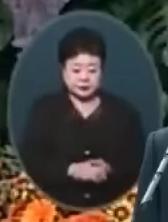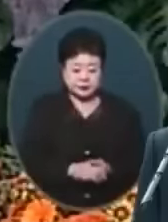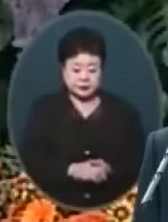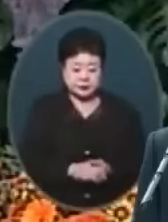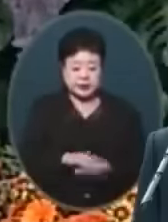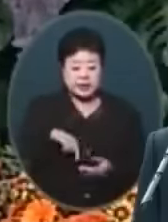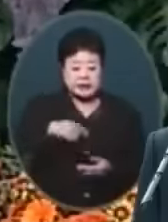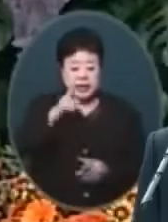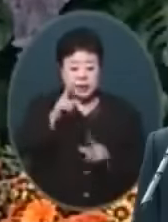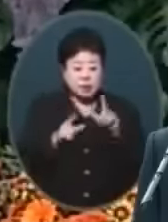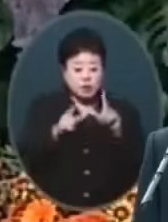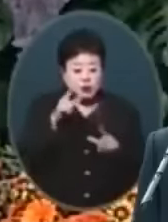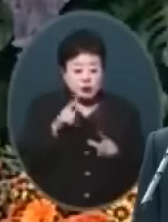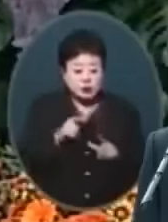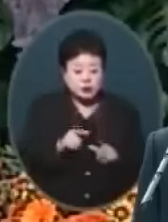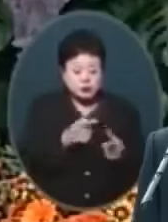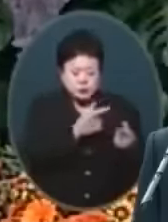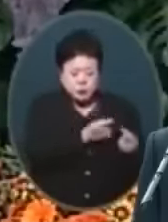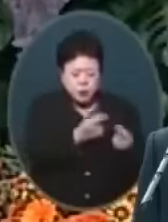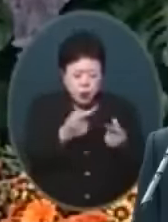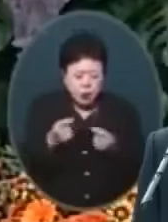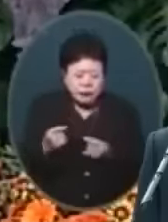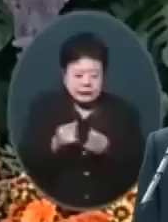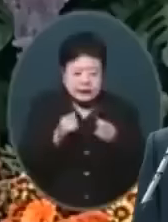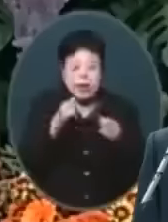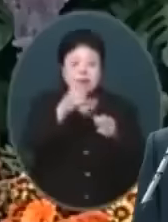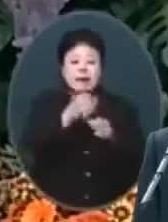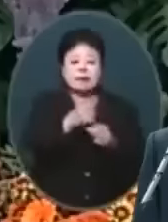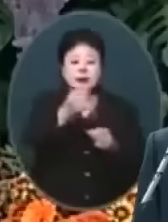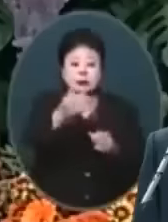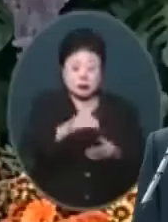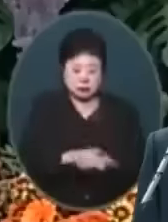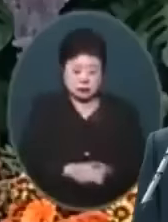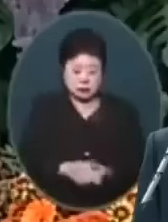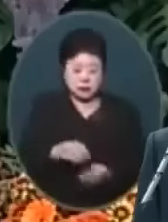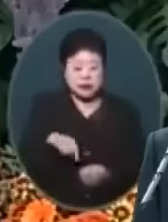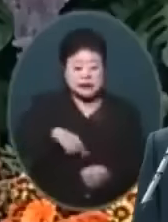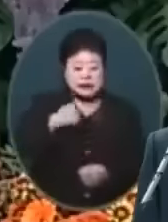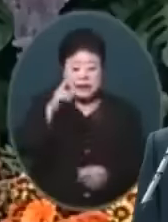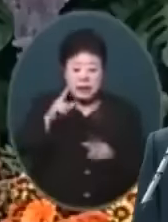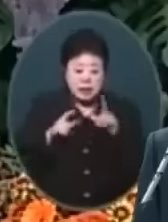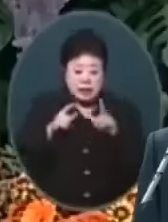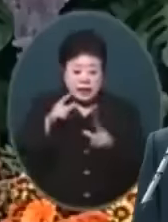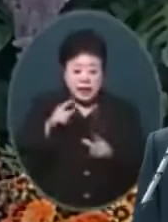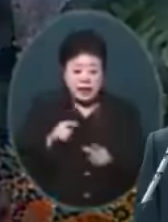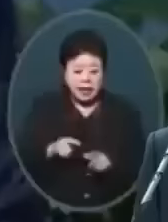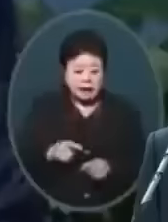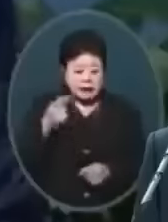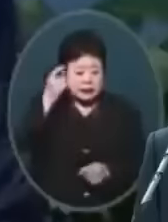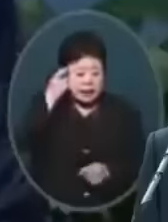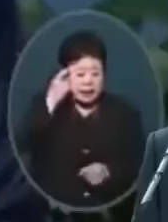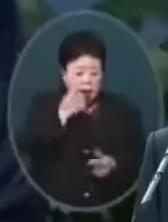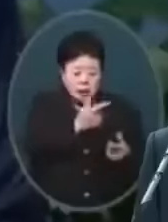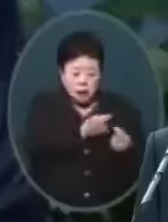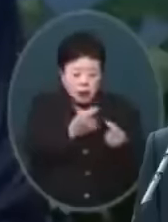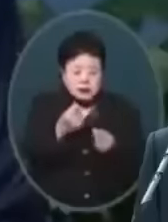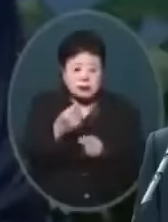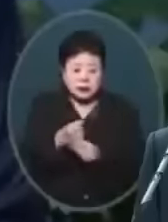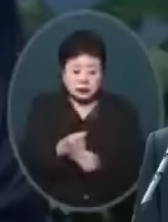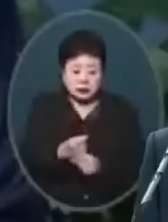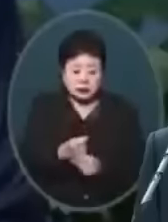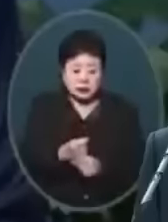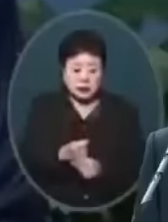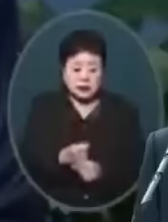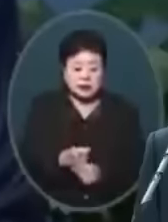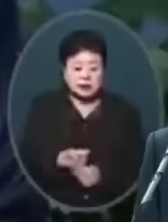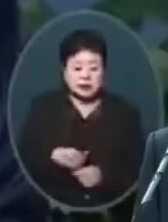그 자화상과 꼭 같은 사람을 만들어내는 것입니다. 자화상은 자기에 대한 생각이니까 자기가 자화상이 어떤 것을 보고